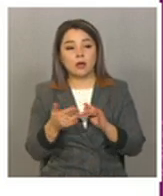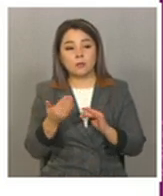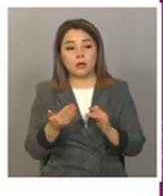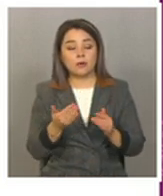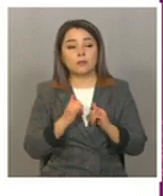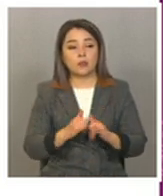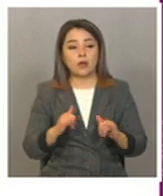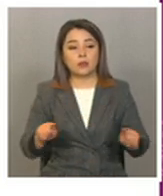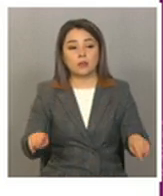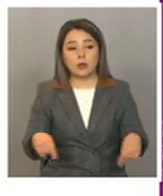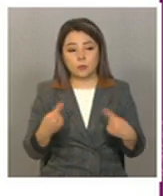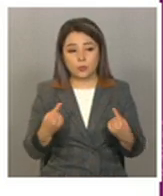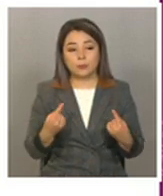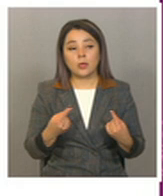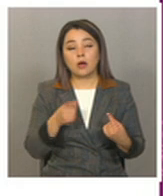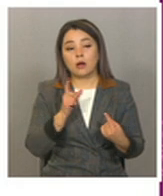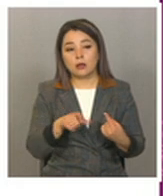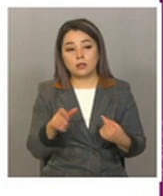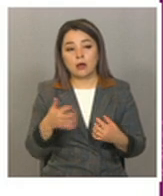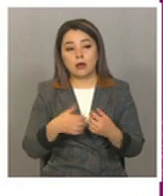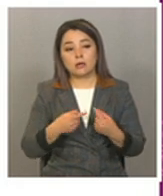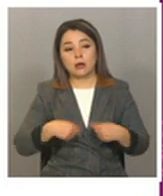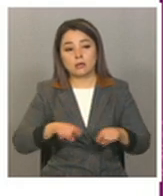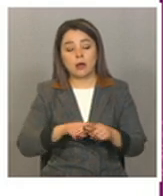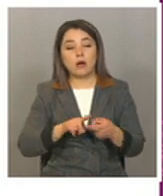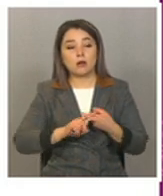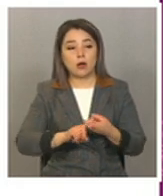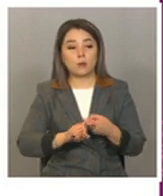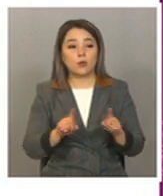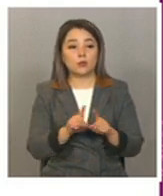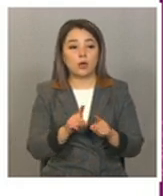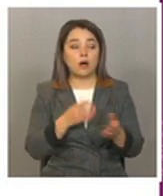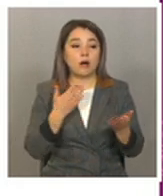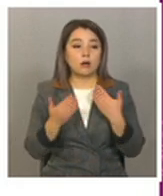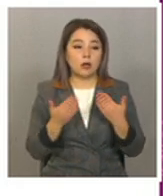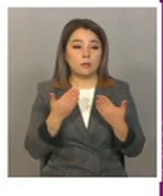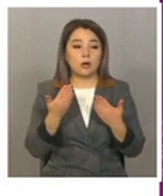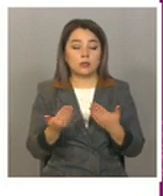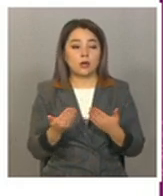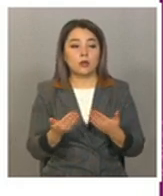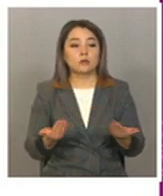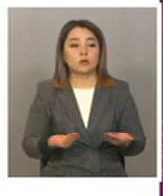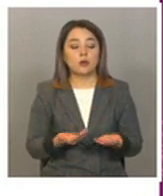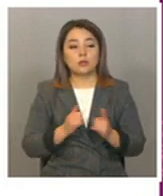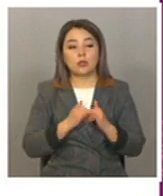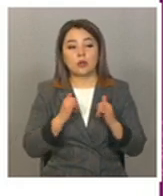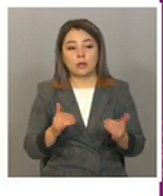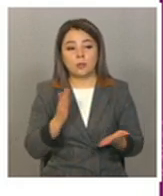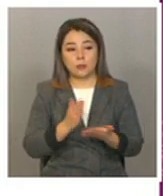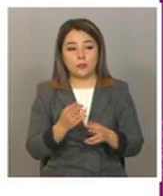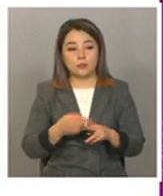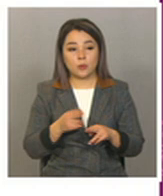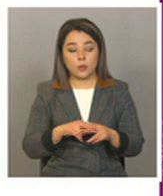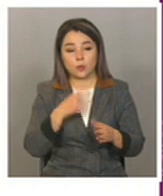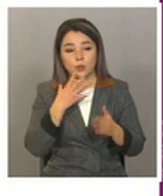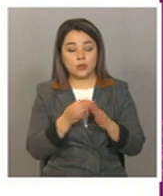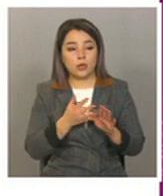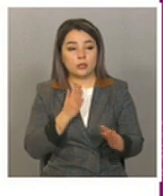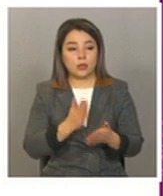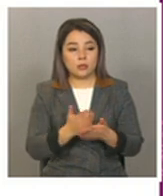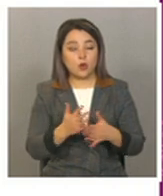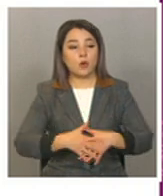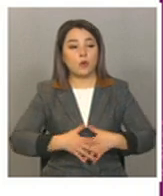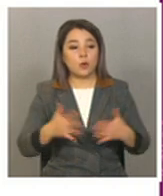қарқынды дамуы адамдар арасындағы коммуникациялық қарым-қатынасты арттыруда. Бұл өз кезегінде